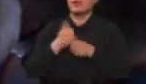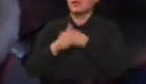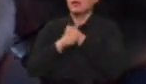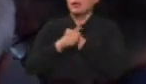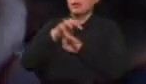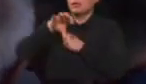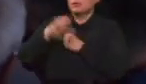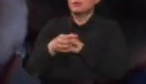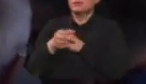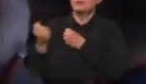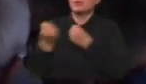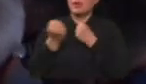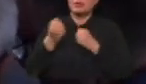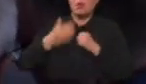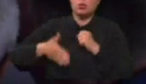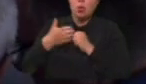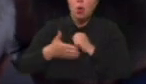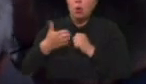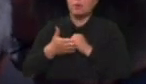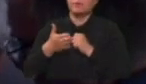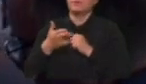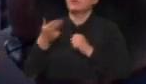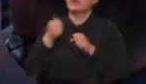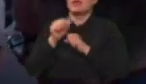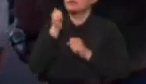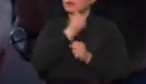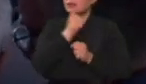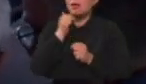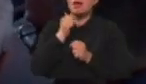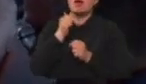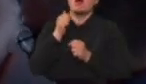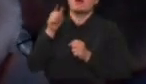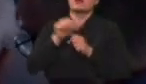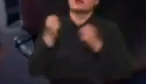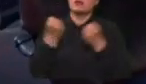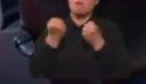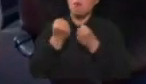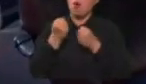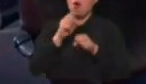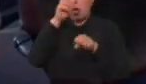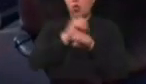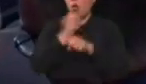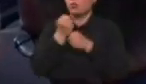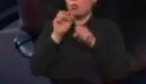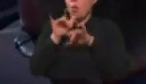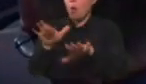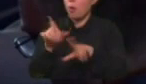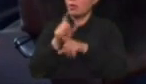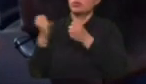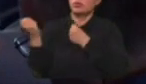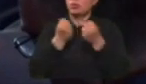chodzi o sektor transportu kolejowego, no to nie jest tajemnicą, że COVID dość mocno wpłynął na również